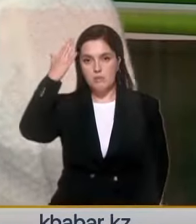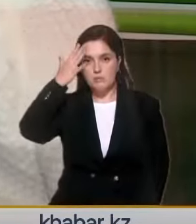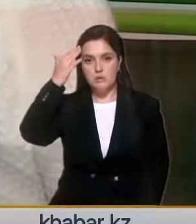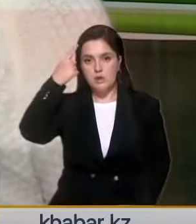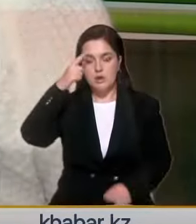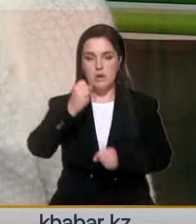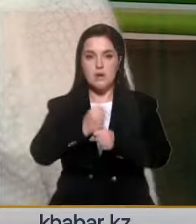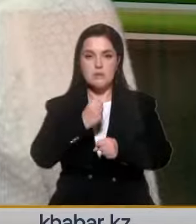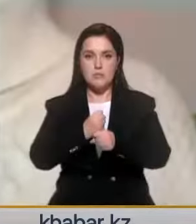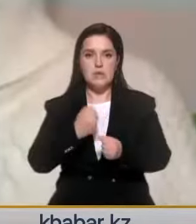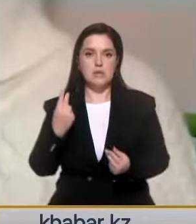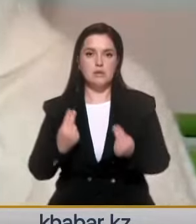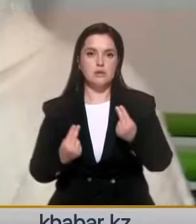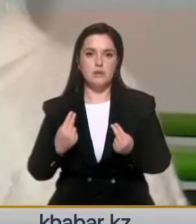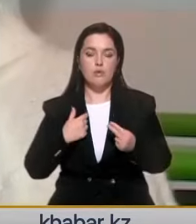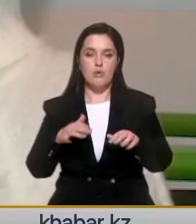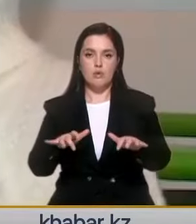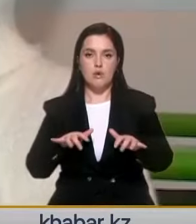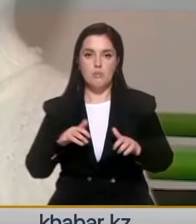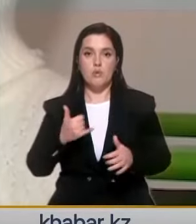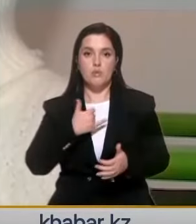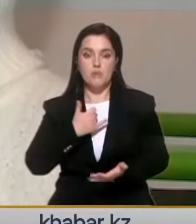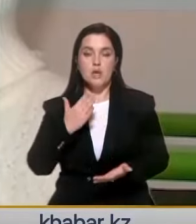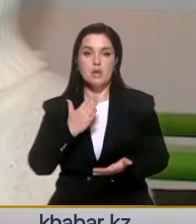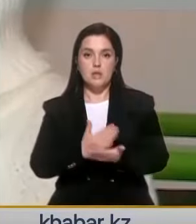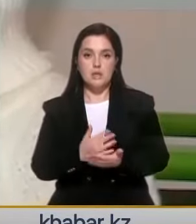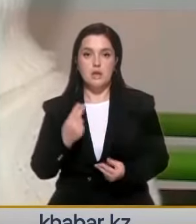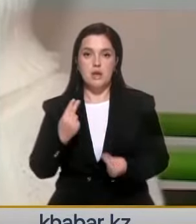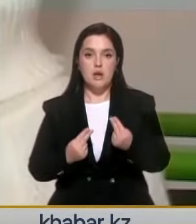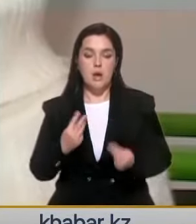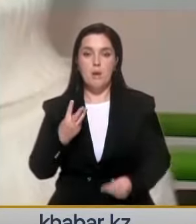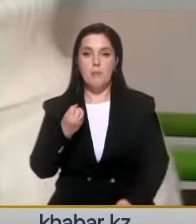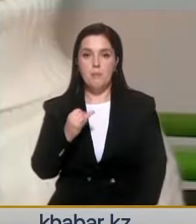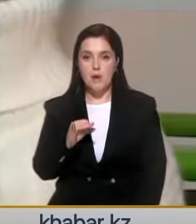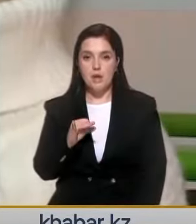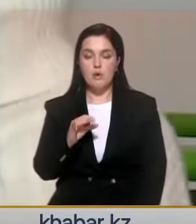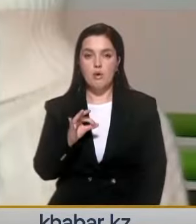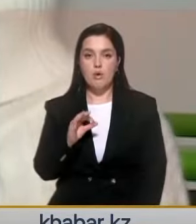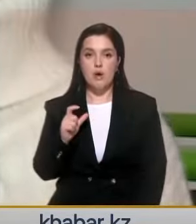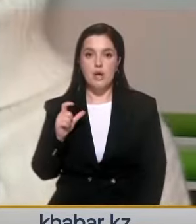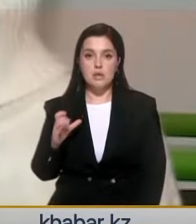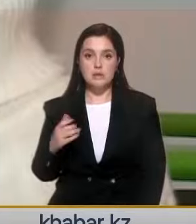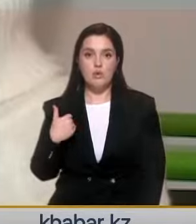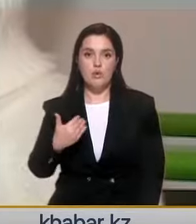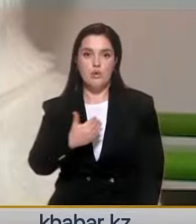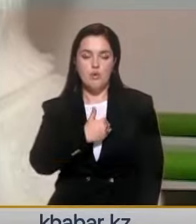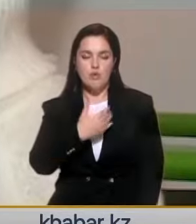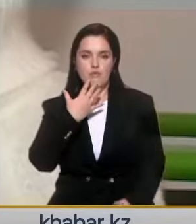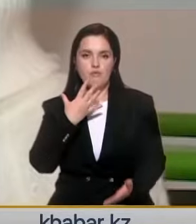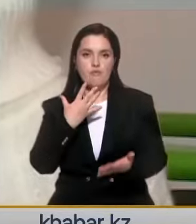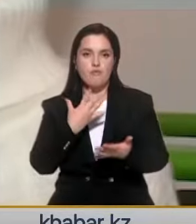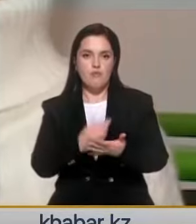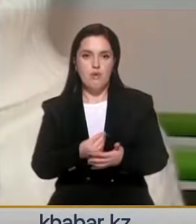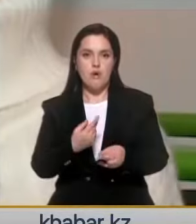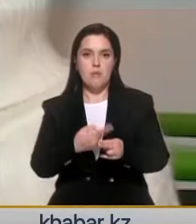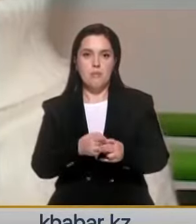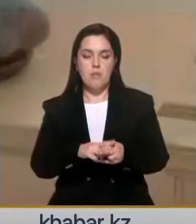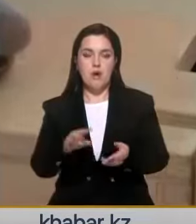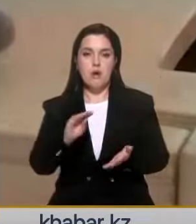своих крутые игры у меня есть игра myos Это я пытался свою операционную систему ну такую примитивную